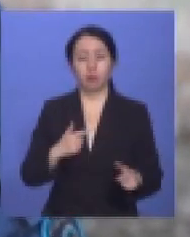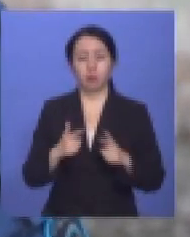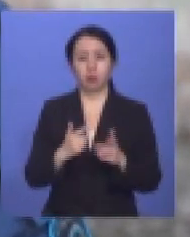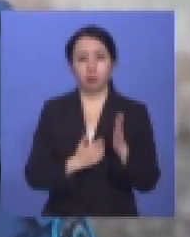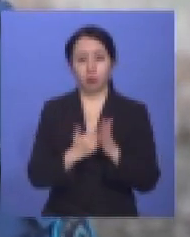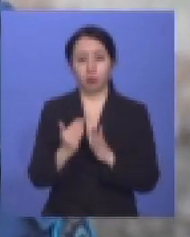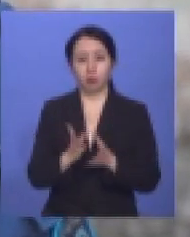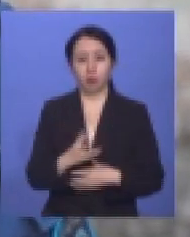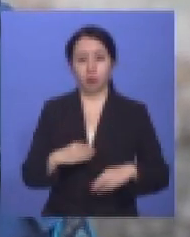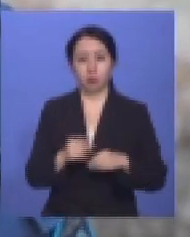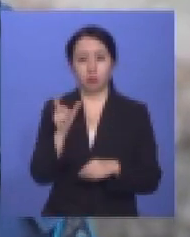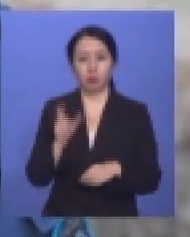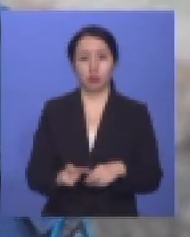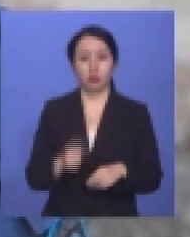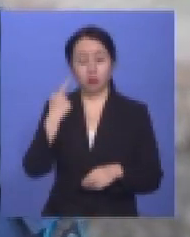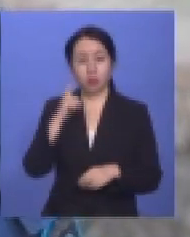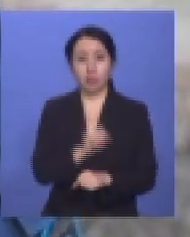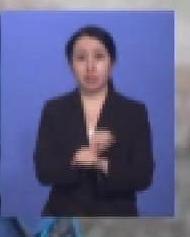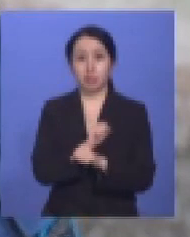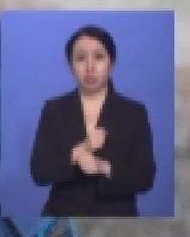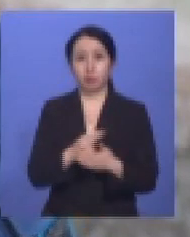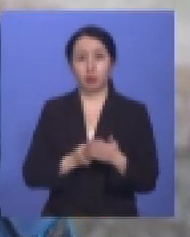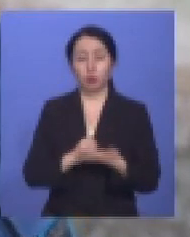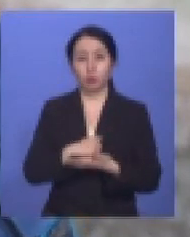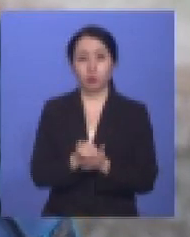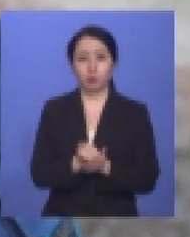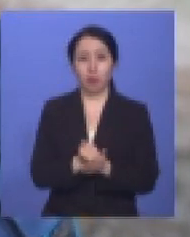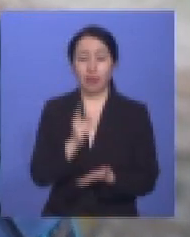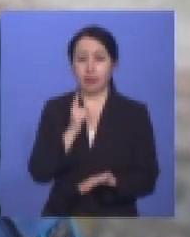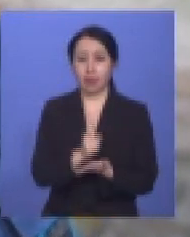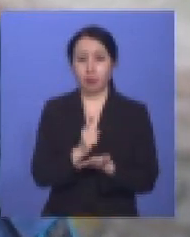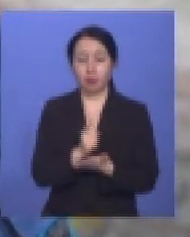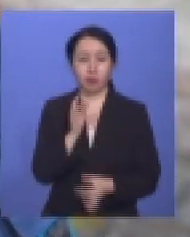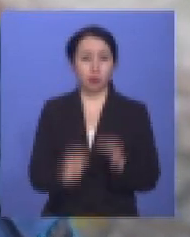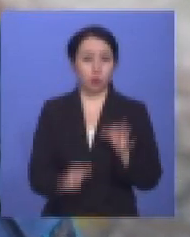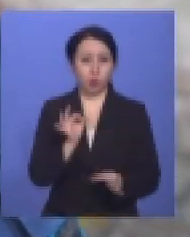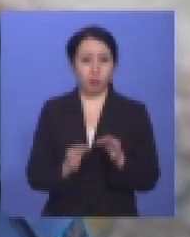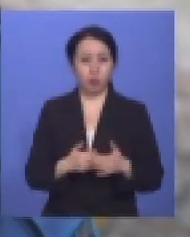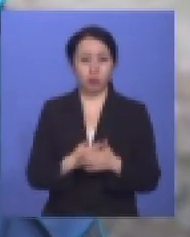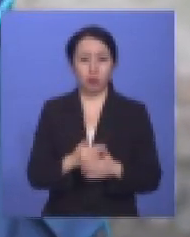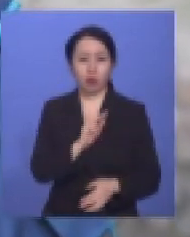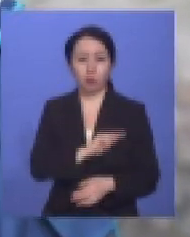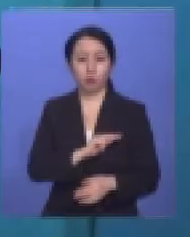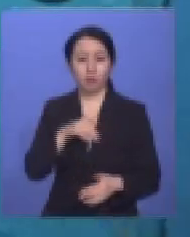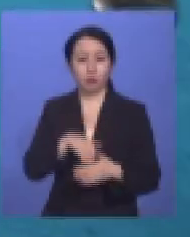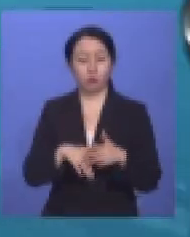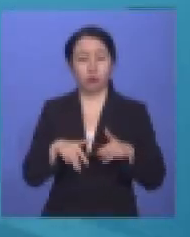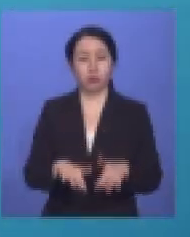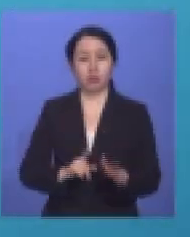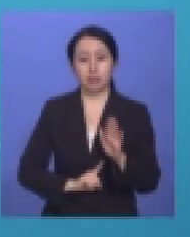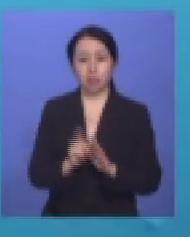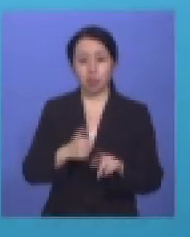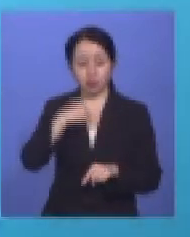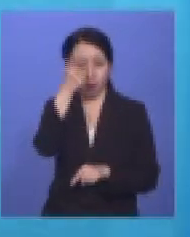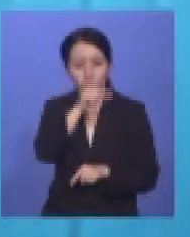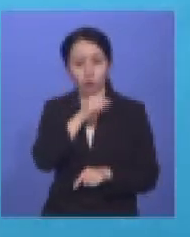вышеуказанному контингенту лиц является вынесение защитных предписаний и установление особых требований судами по ходатайству сотрудников органов внутренних дел. С начала текущего